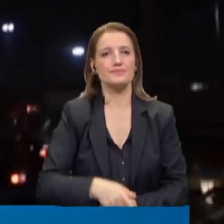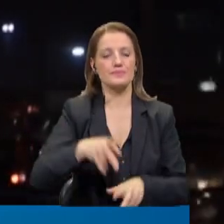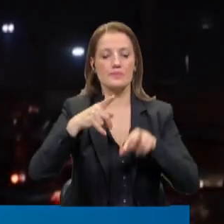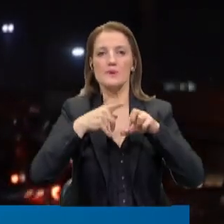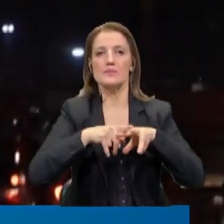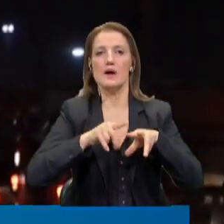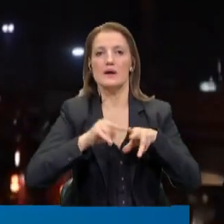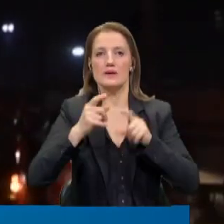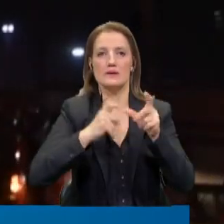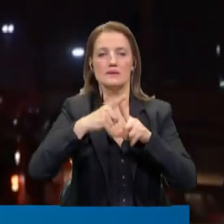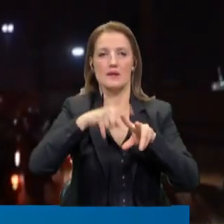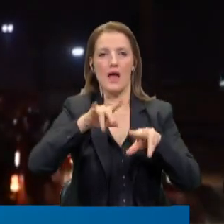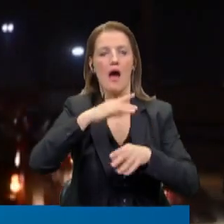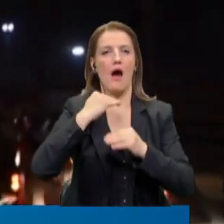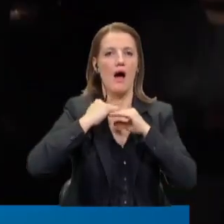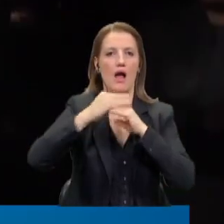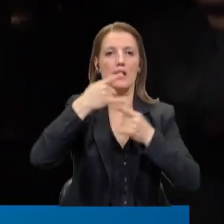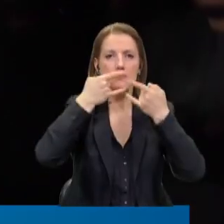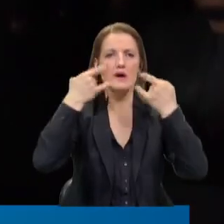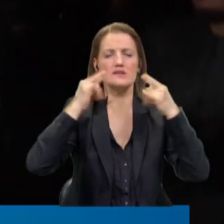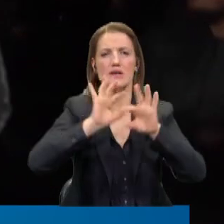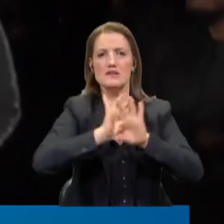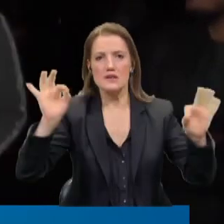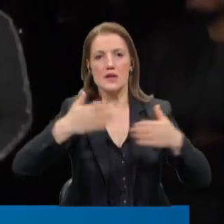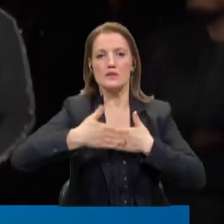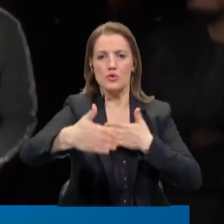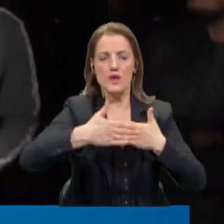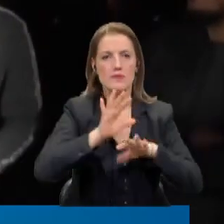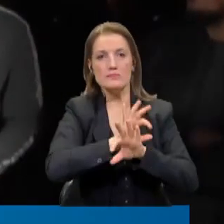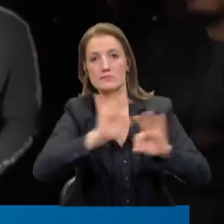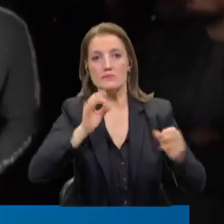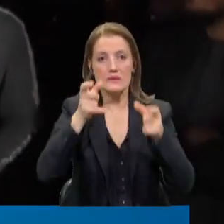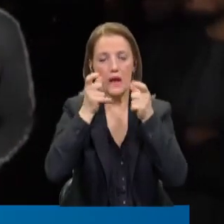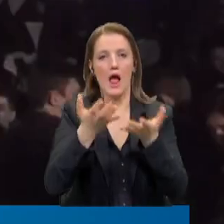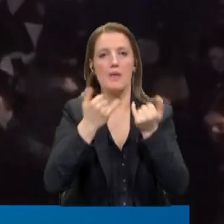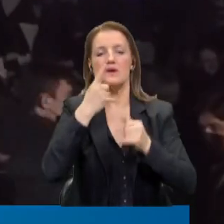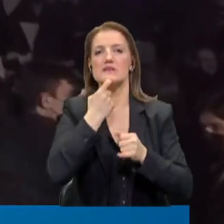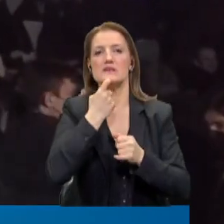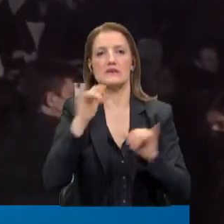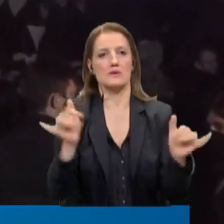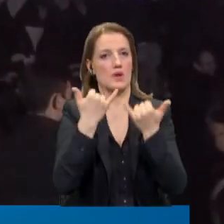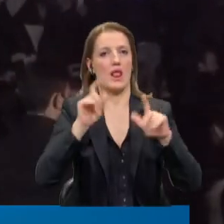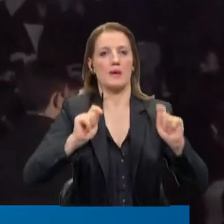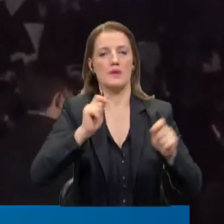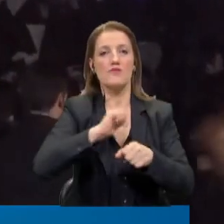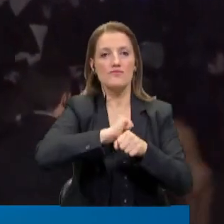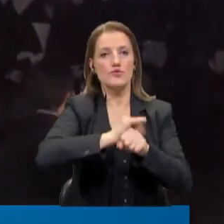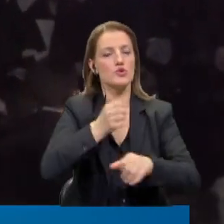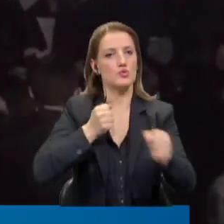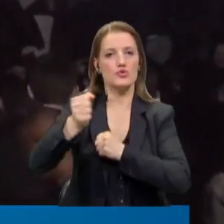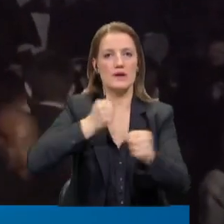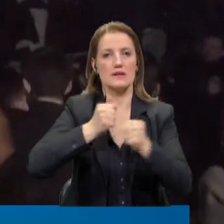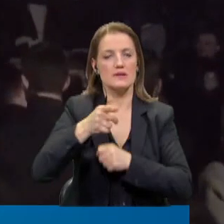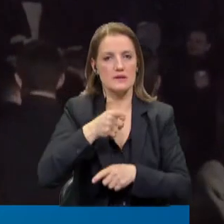Pakistan'ın Karaçi şehrinde ise halk maskesiz bir şekilde sosyal mesafeyi hiçe sayarak yeni yılı kutladı. Covid-19'la mücadelede sürü